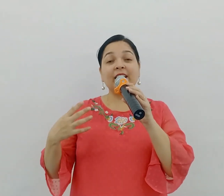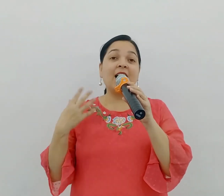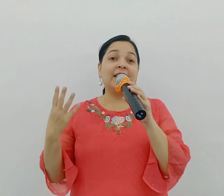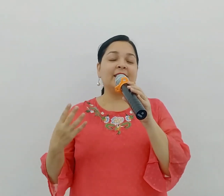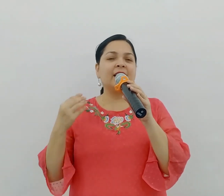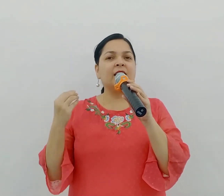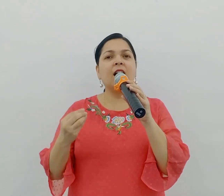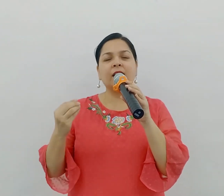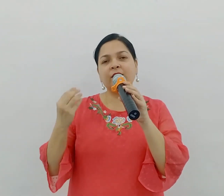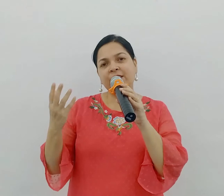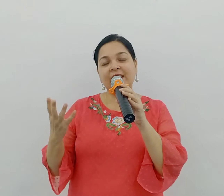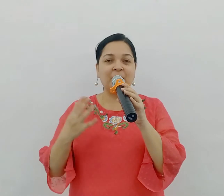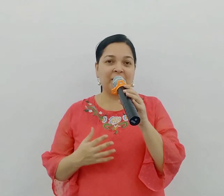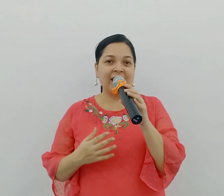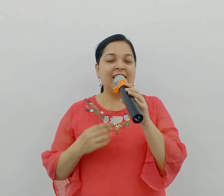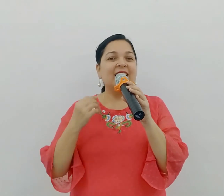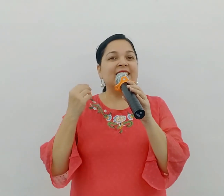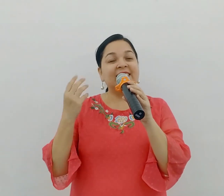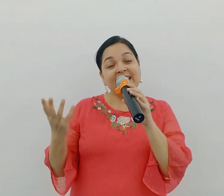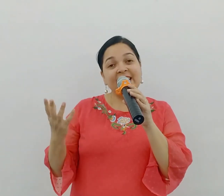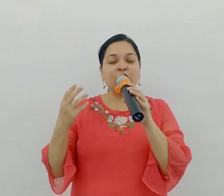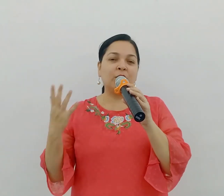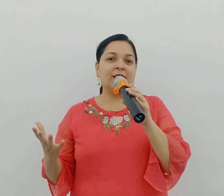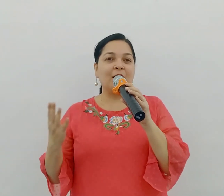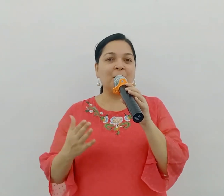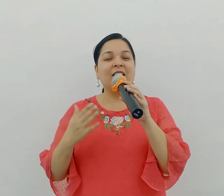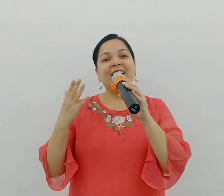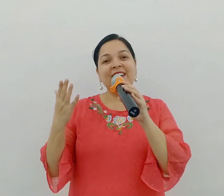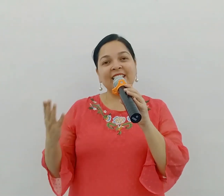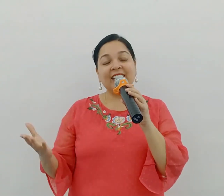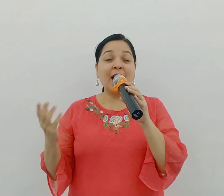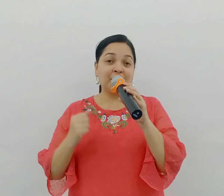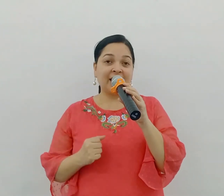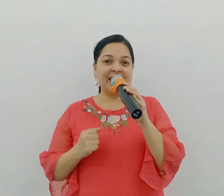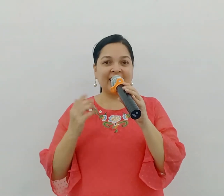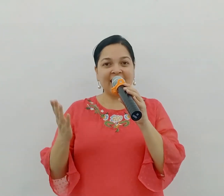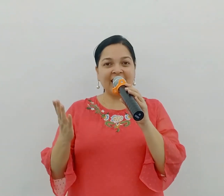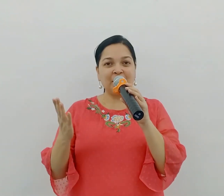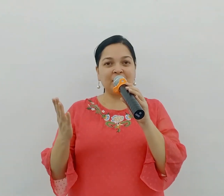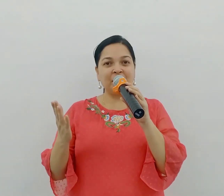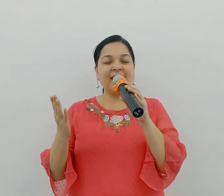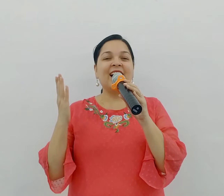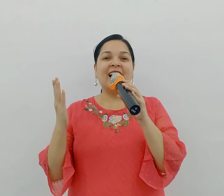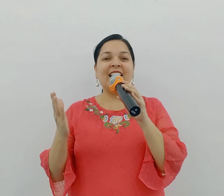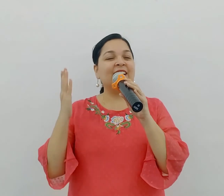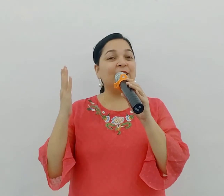योना की कहानी से क्या क्या चीजें हमने सीखी। एक छोटा सा हम रिकैप करेंगे। तैयार हैं आप